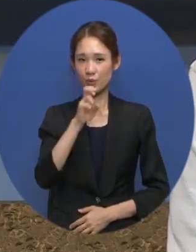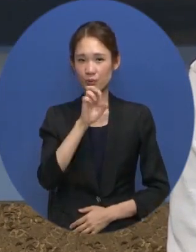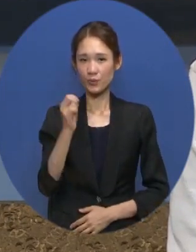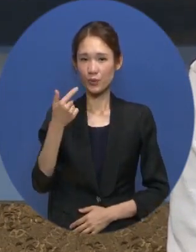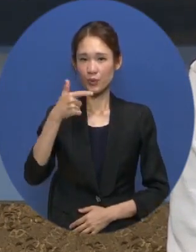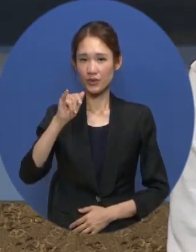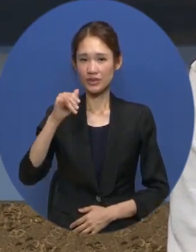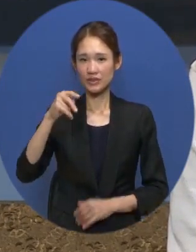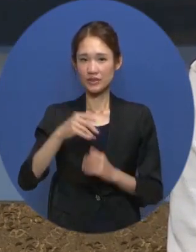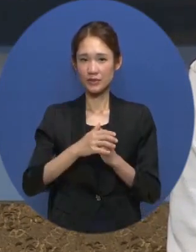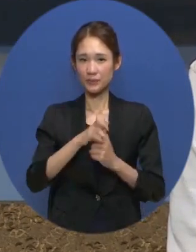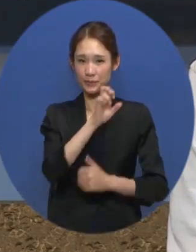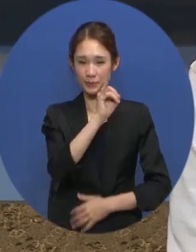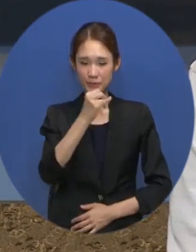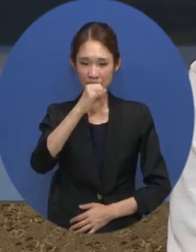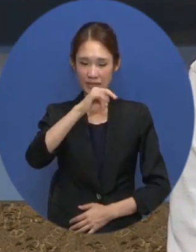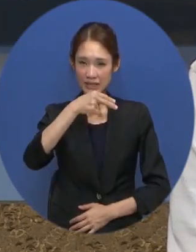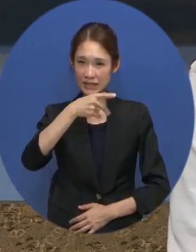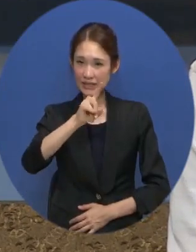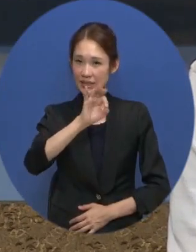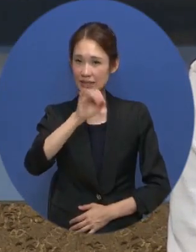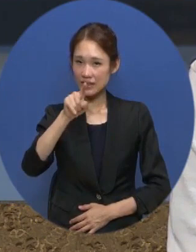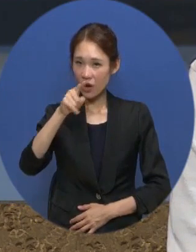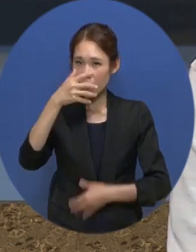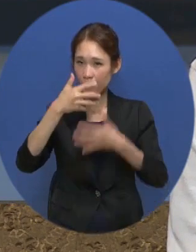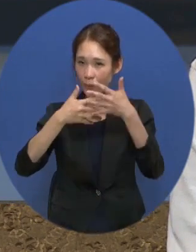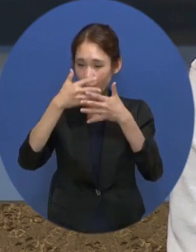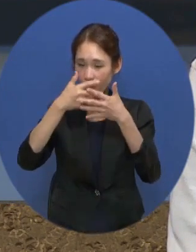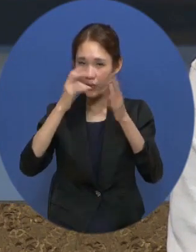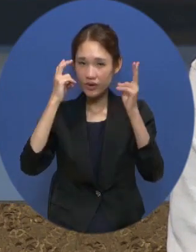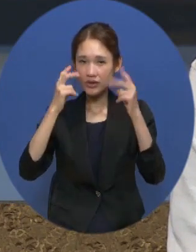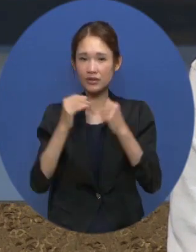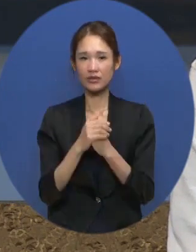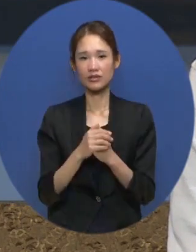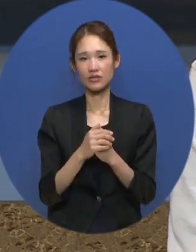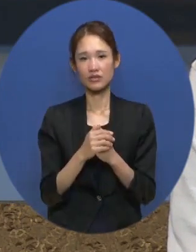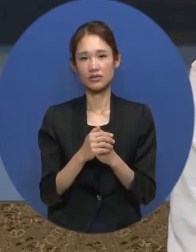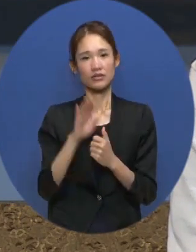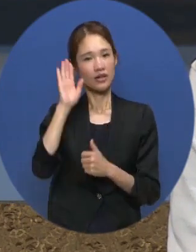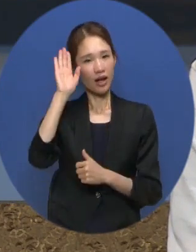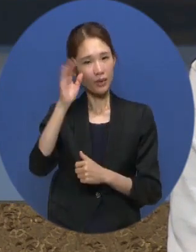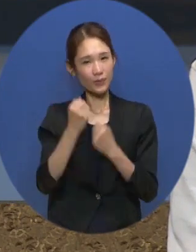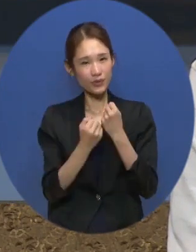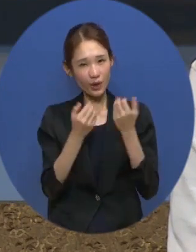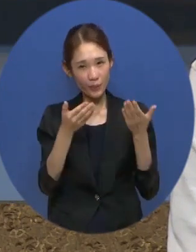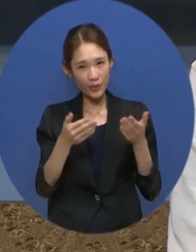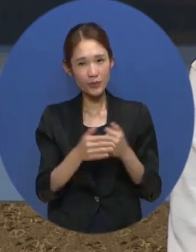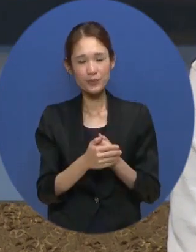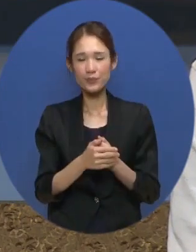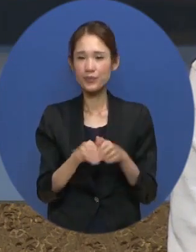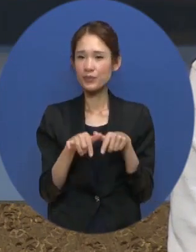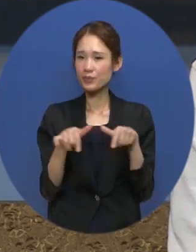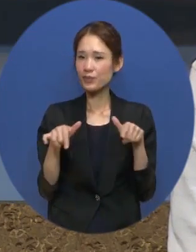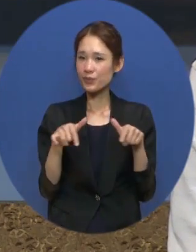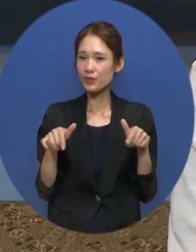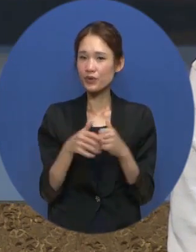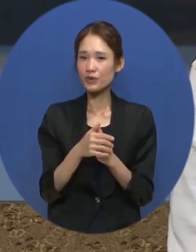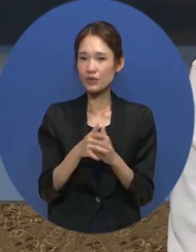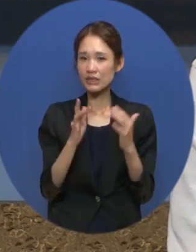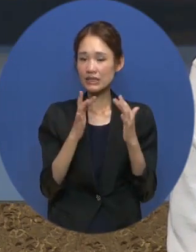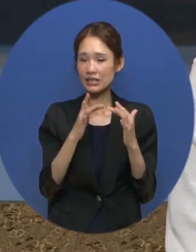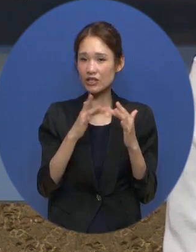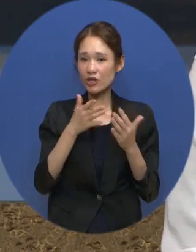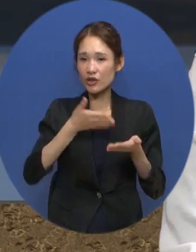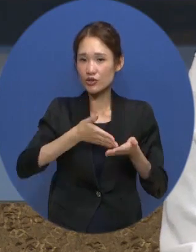오토모니터는 미디어 모니터링 기업이라고 해요. 그래서 차차 말씀드리겠지만은 네. 저희는 보통 온라인